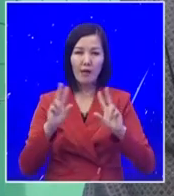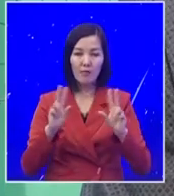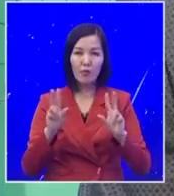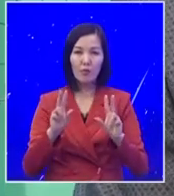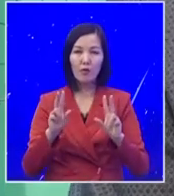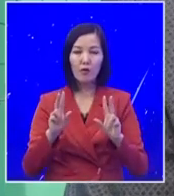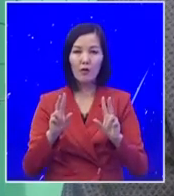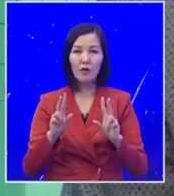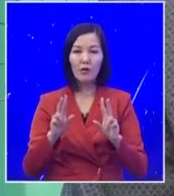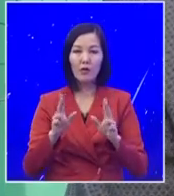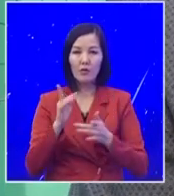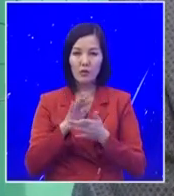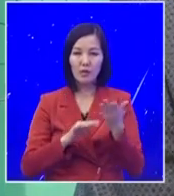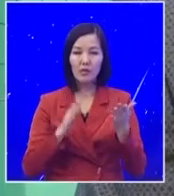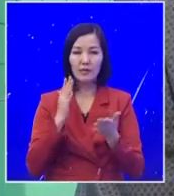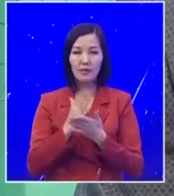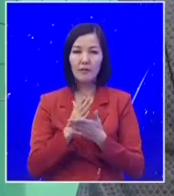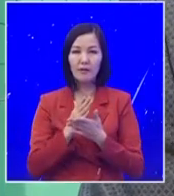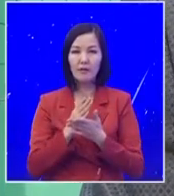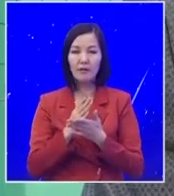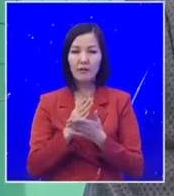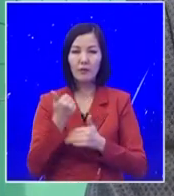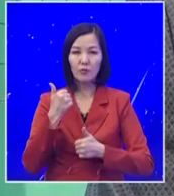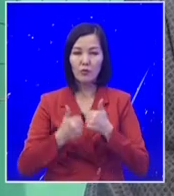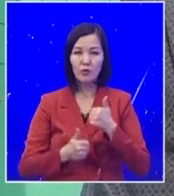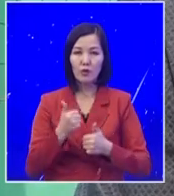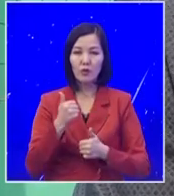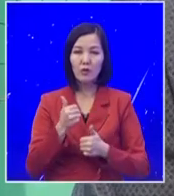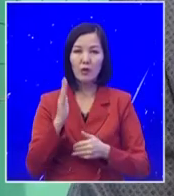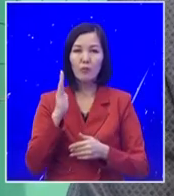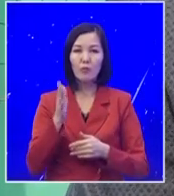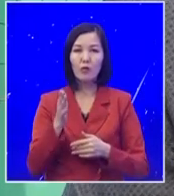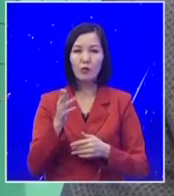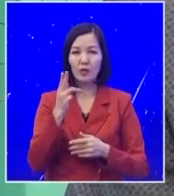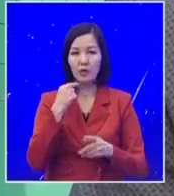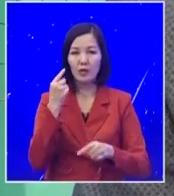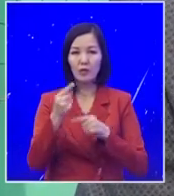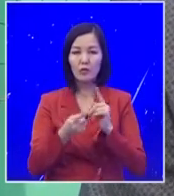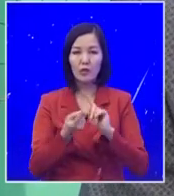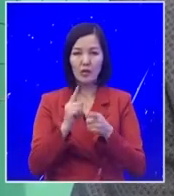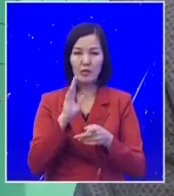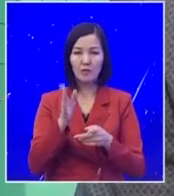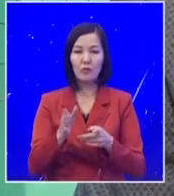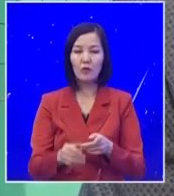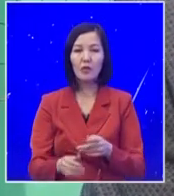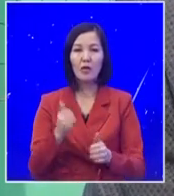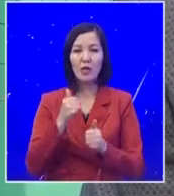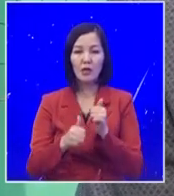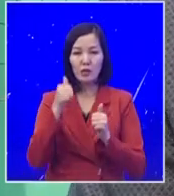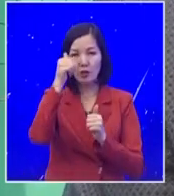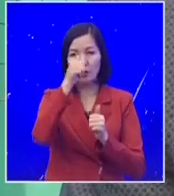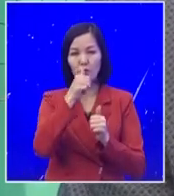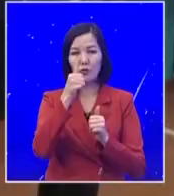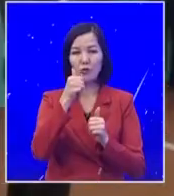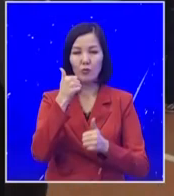бұл әрине жалғасын табады. Мынау турнир, міне бұл болашақта дәстүрлі турнирге айналайын деп тұр. Жылда-жылда өткізіліп